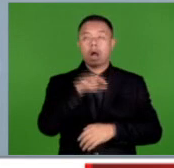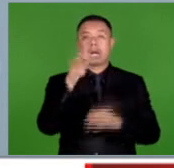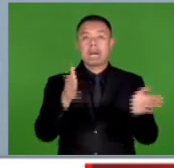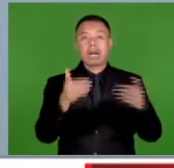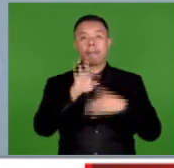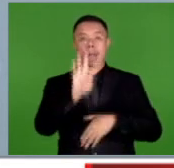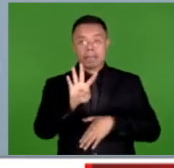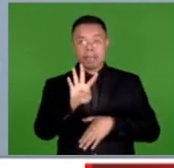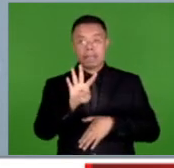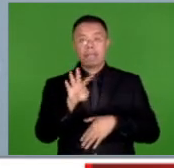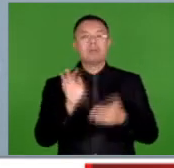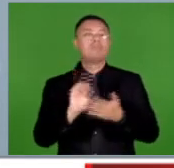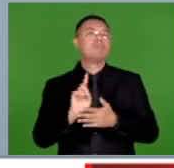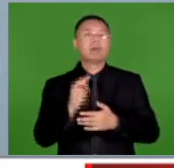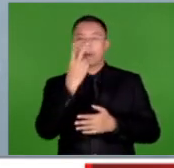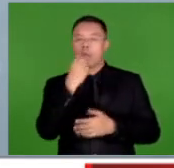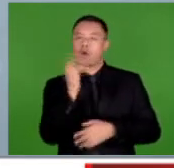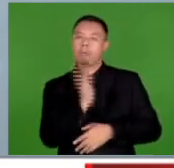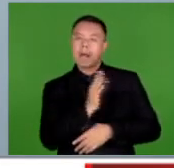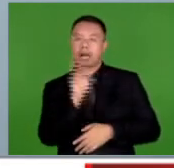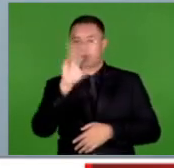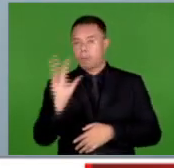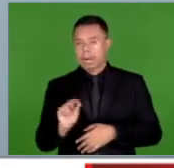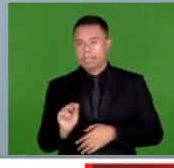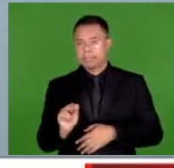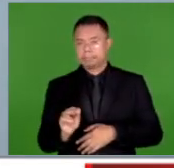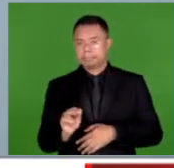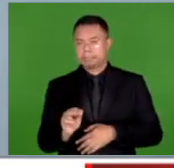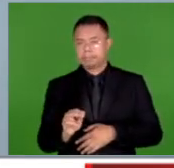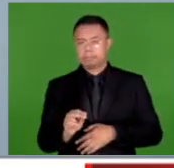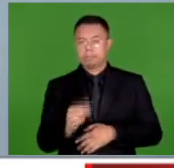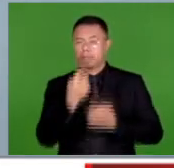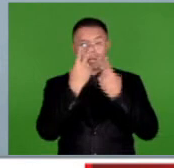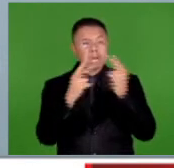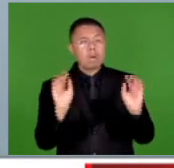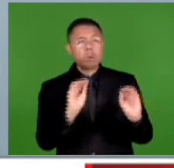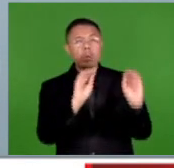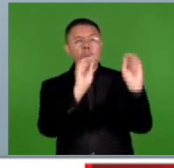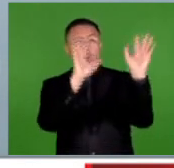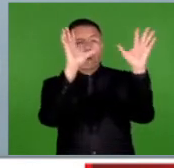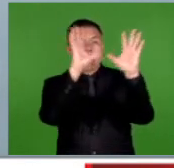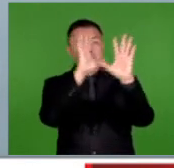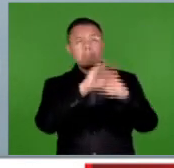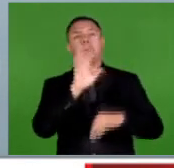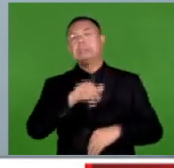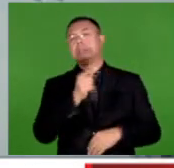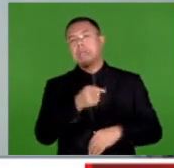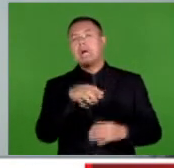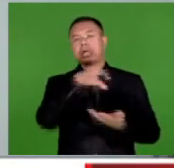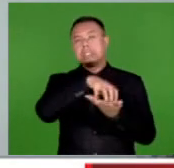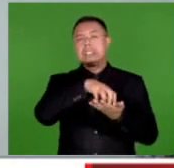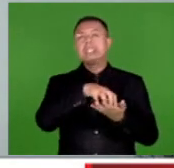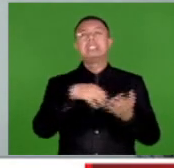akhir Sari Mukti di Kabupaten Bandung Barat, Jawa Barat. Kepulan asap hingga hari ke-13 ini masih terjadi di zona